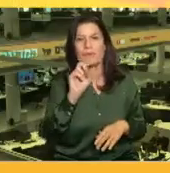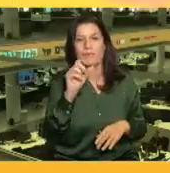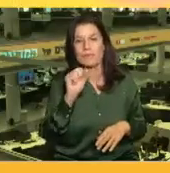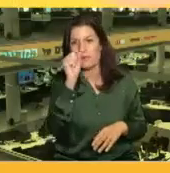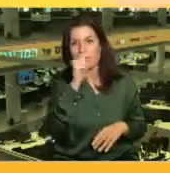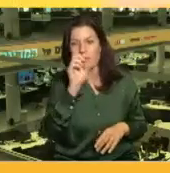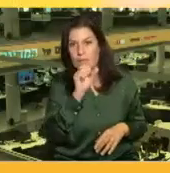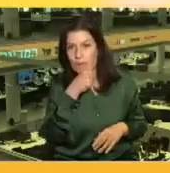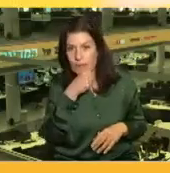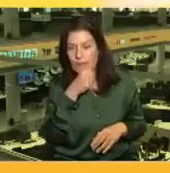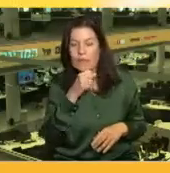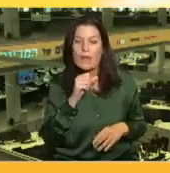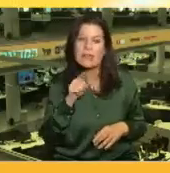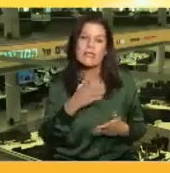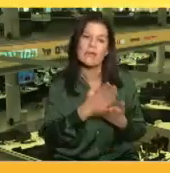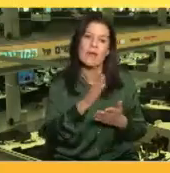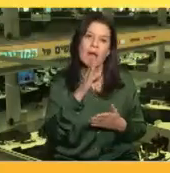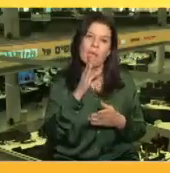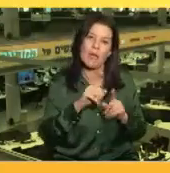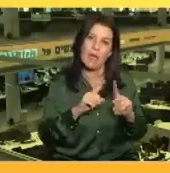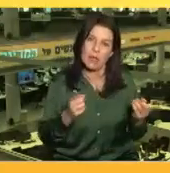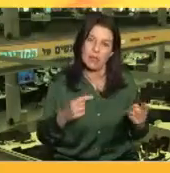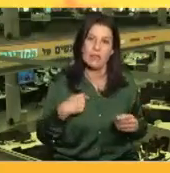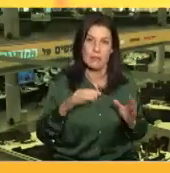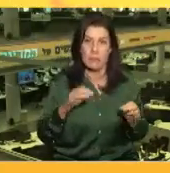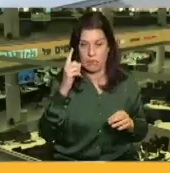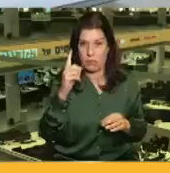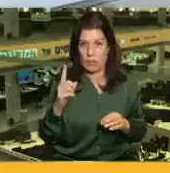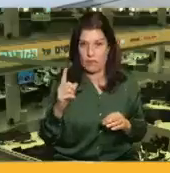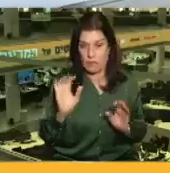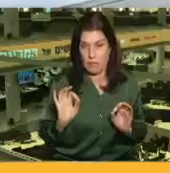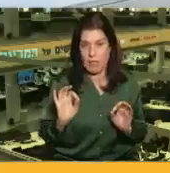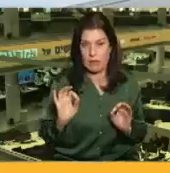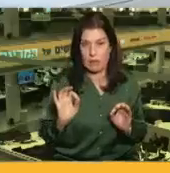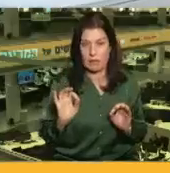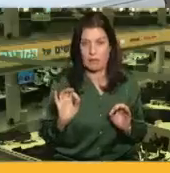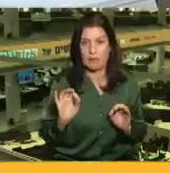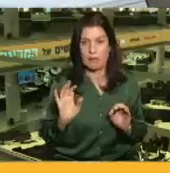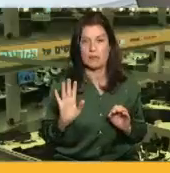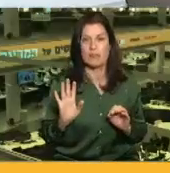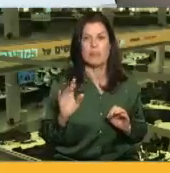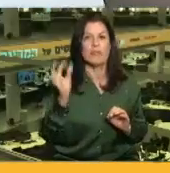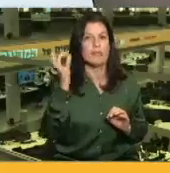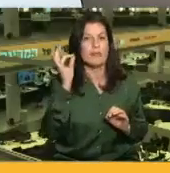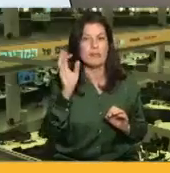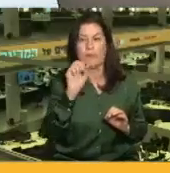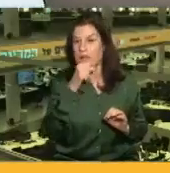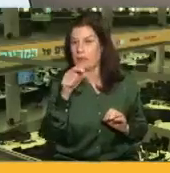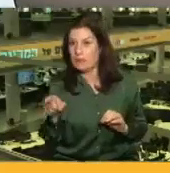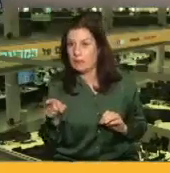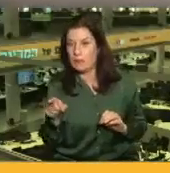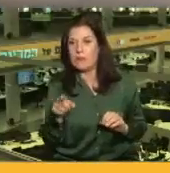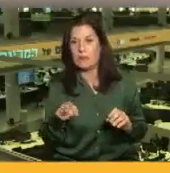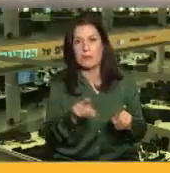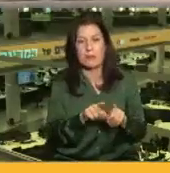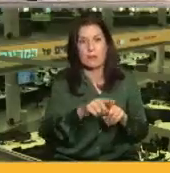ותיקות, זה בעיה אחת. כן, זה בעיה אחרת. בוא ניקח רגע, כי אני חושבת שבאמת, אני מבינה את זה, אבל בוא נגיד דין זמרת ותיקה אחרת, כי דין זמר ותיק אחר שיש לו את